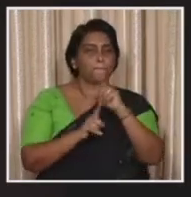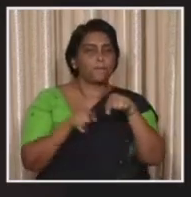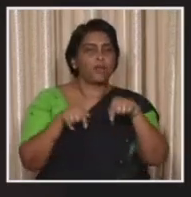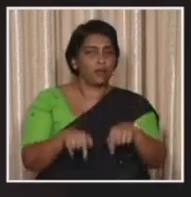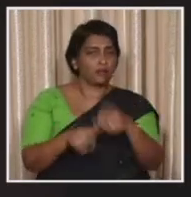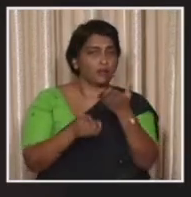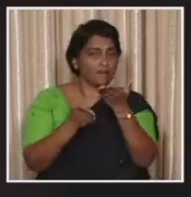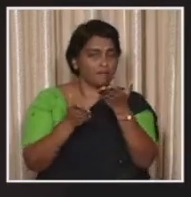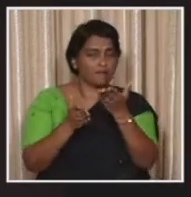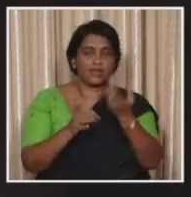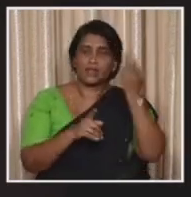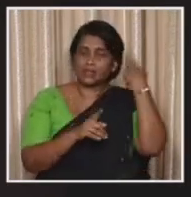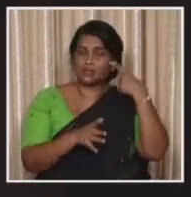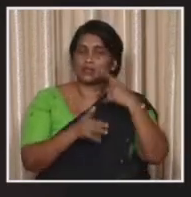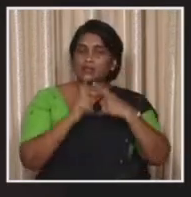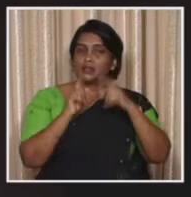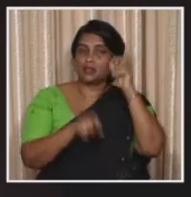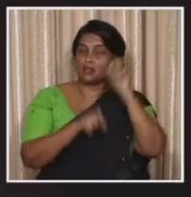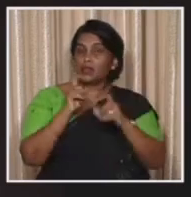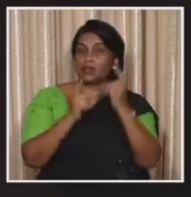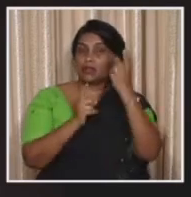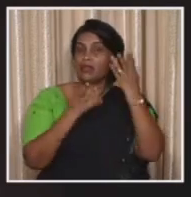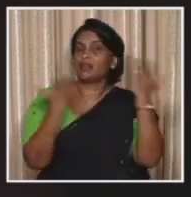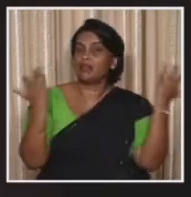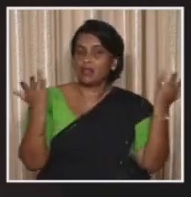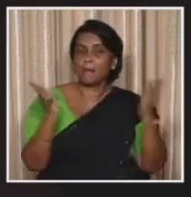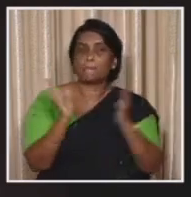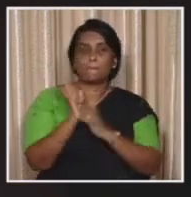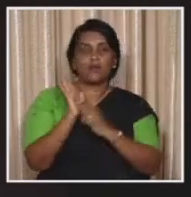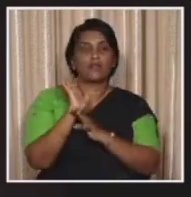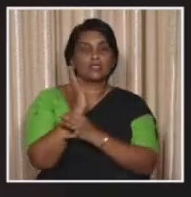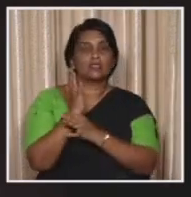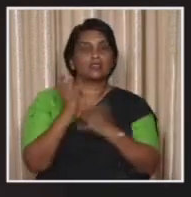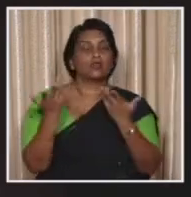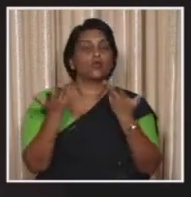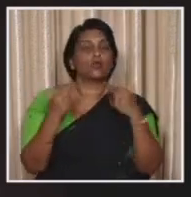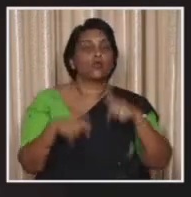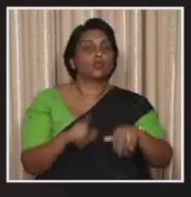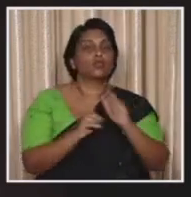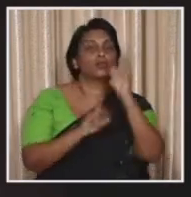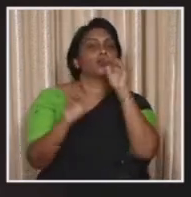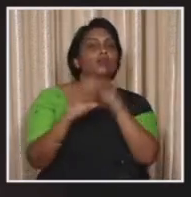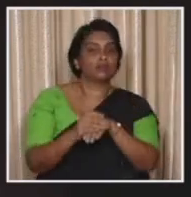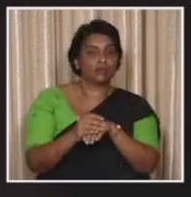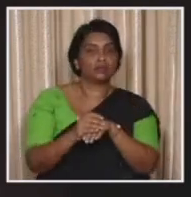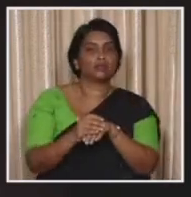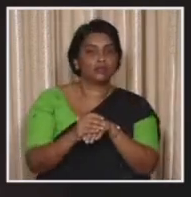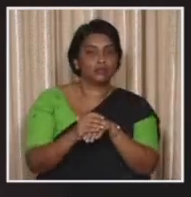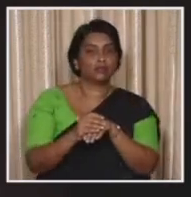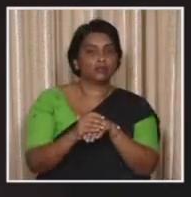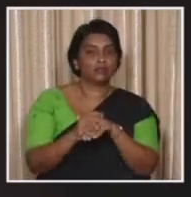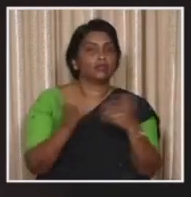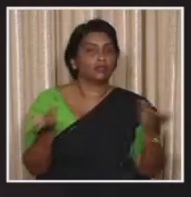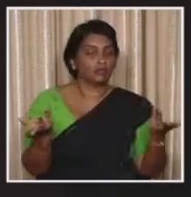නැද්ද ගිය සැරේ දඟලපු කී දෙනෙක් නැද්ද එහෙනම් මර්මින්ස්විල් අදර පාර්ලිමේන්තුව ඉන්න ඕනේ